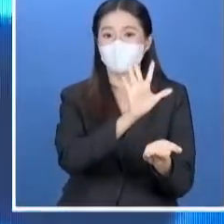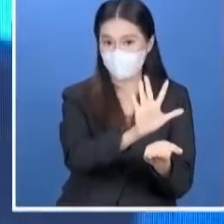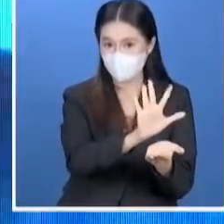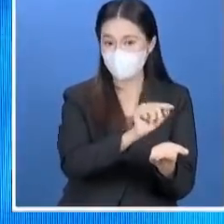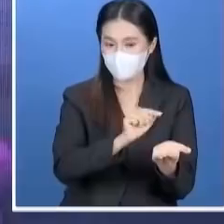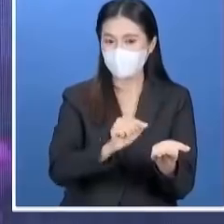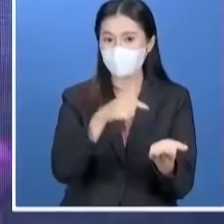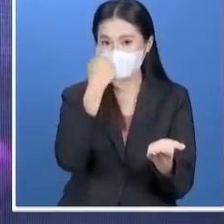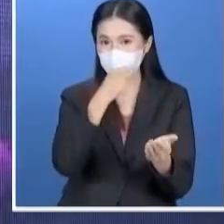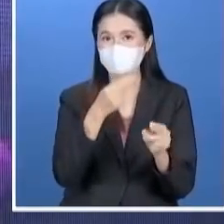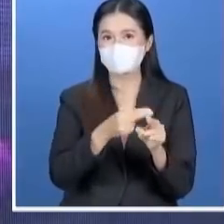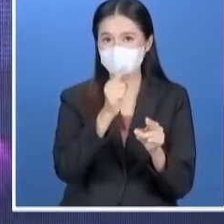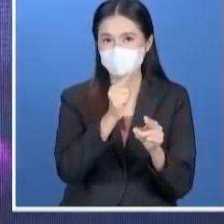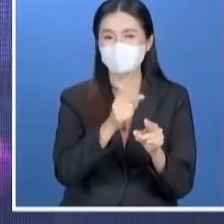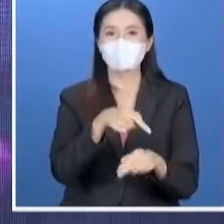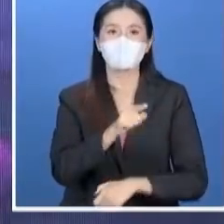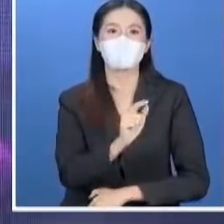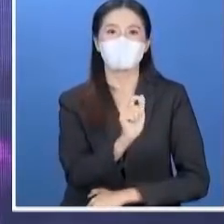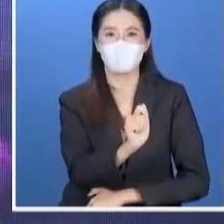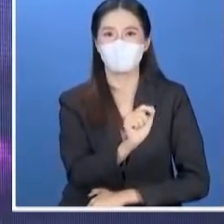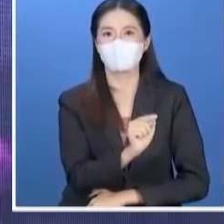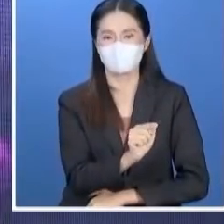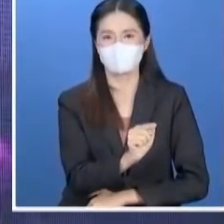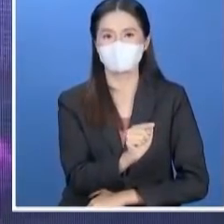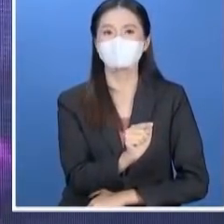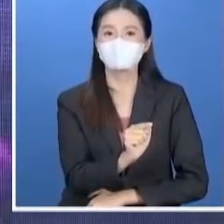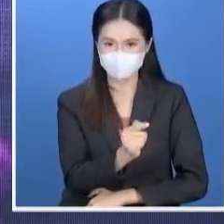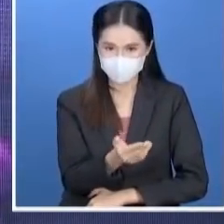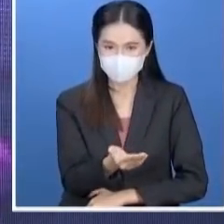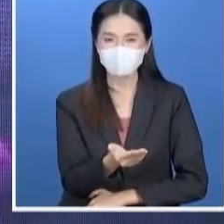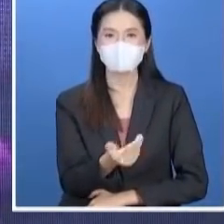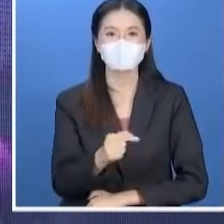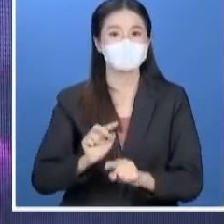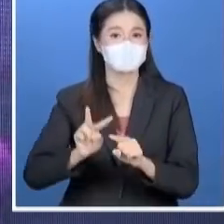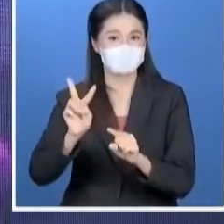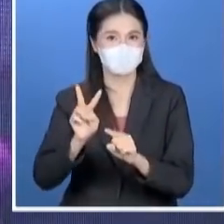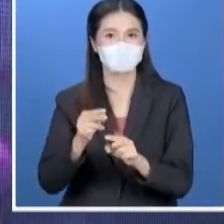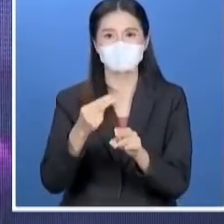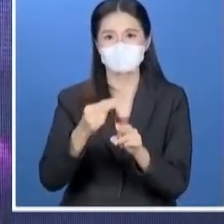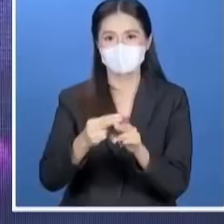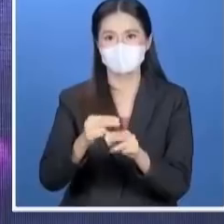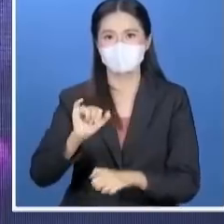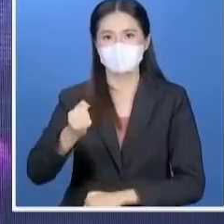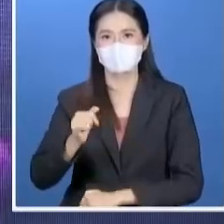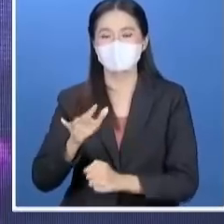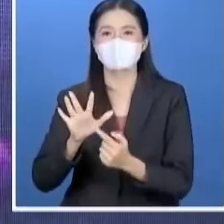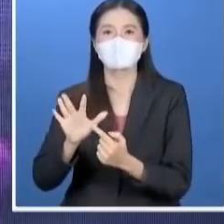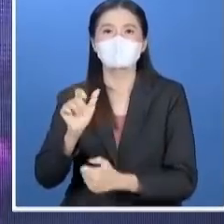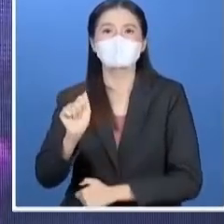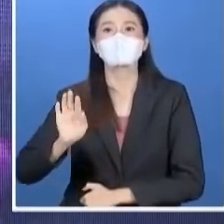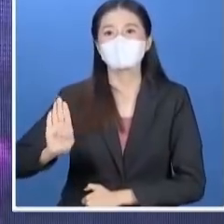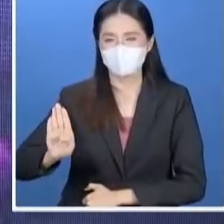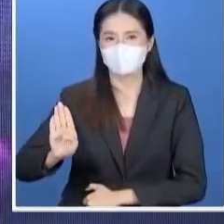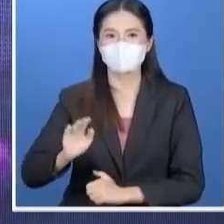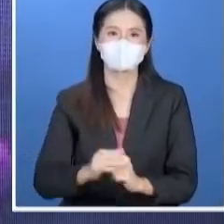5คนนั้นคือ 1. นายตนุพัฒน์เลิศทวีวิทย์หรือป่อ 2. นายนิทัศน์กีรติสุทธิสาธร